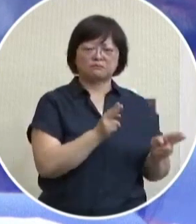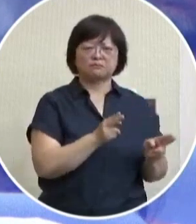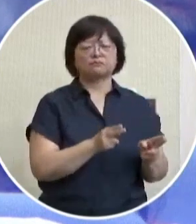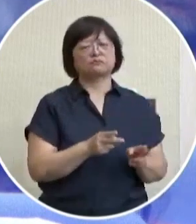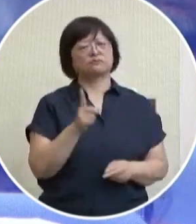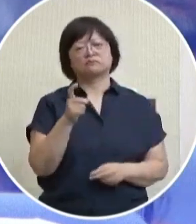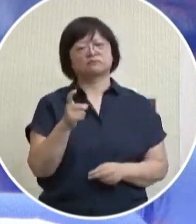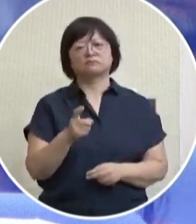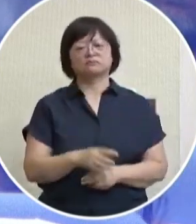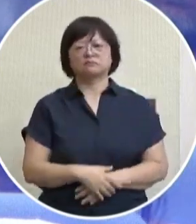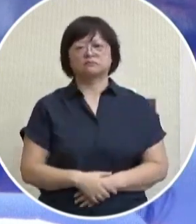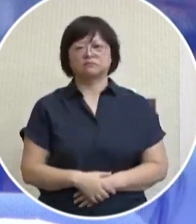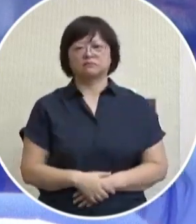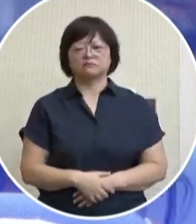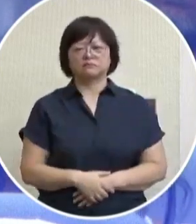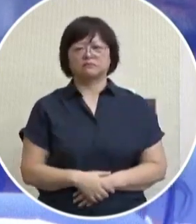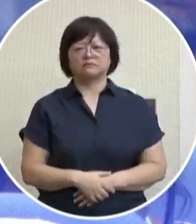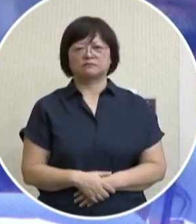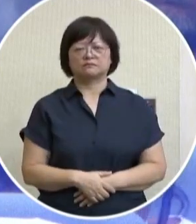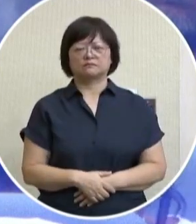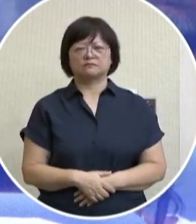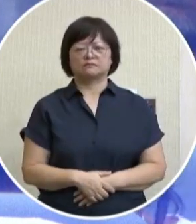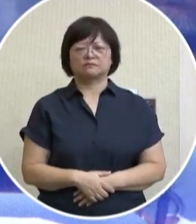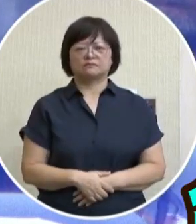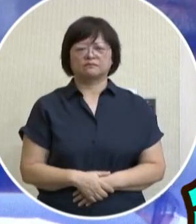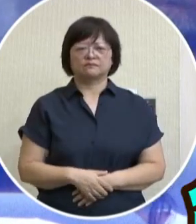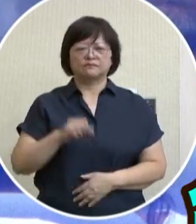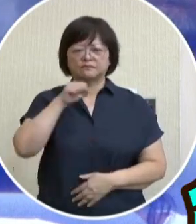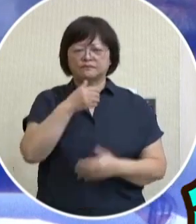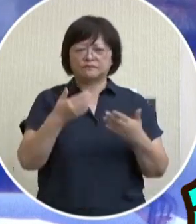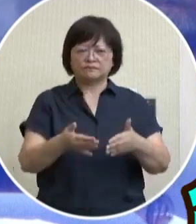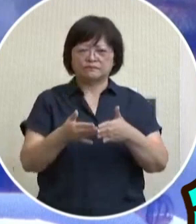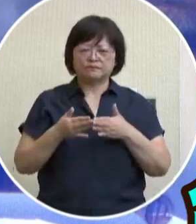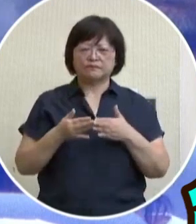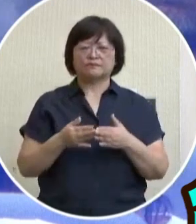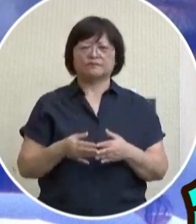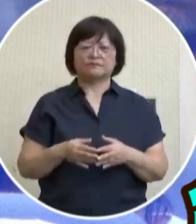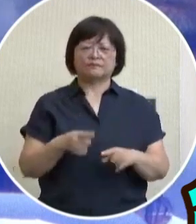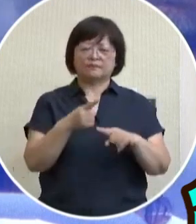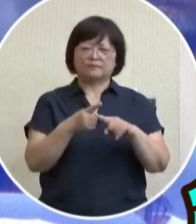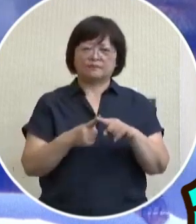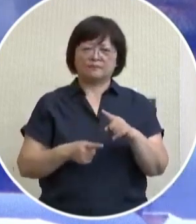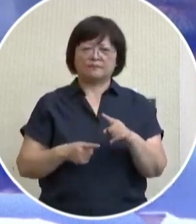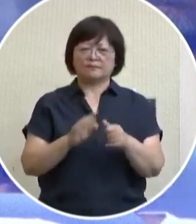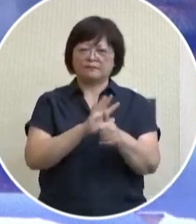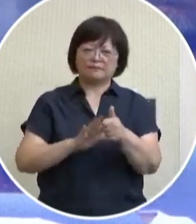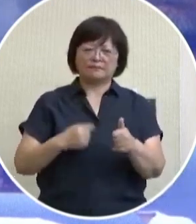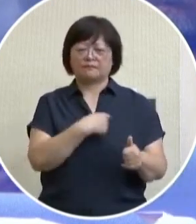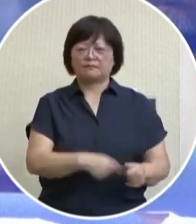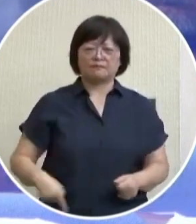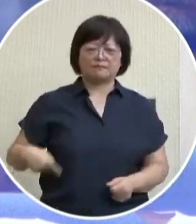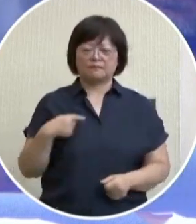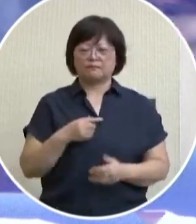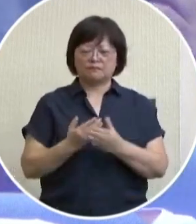我们台湾的重要半导体产业货要交到哪里去？上下游供应